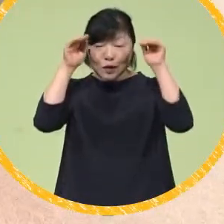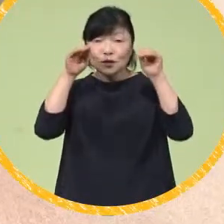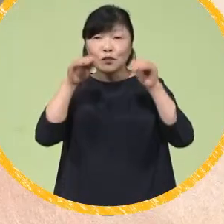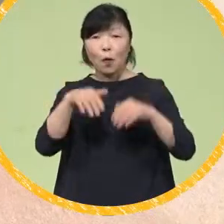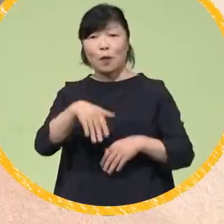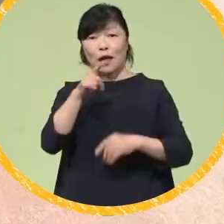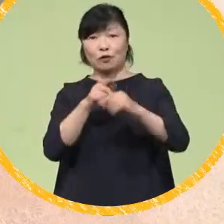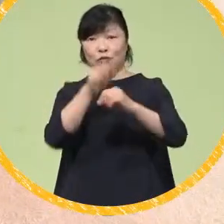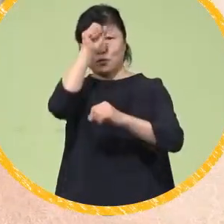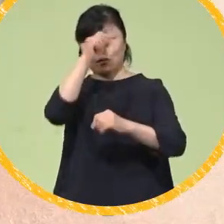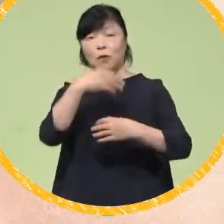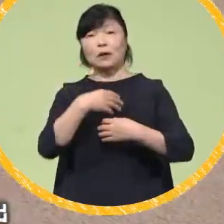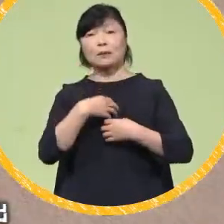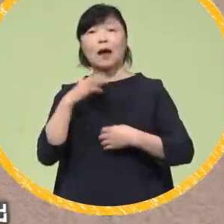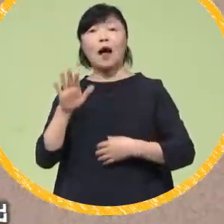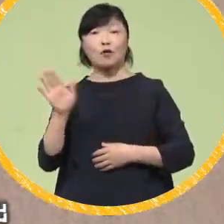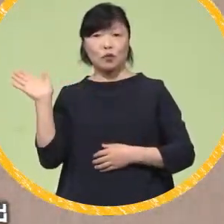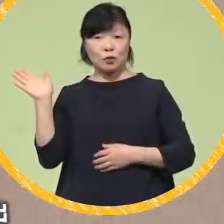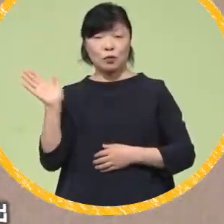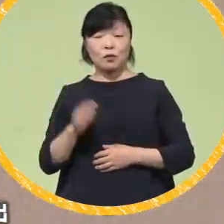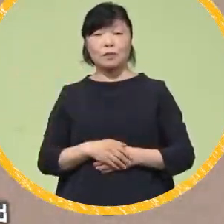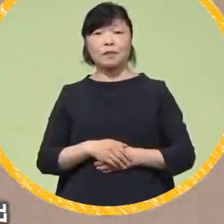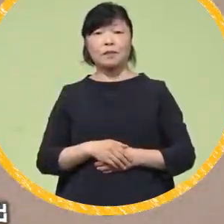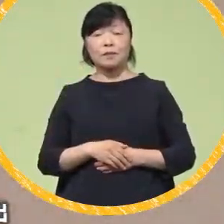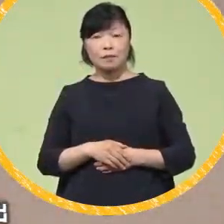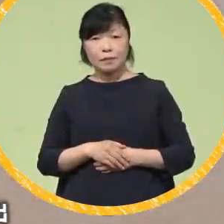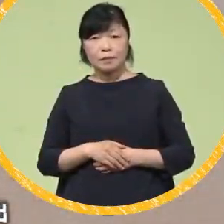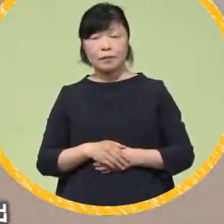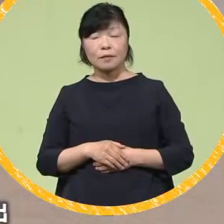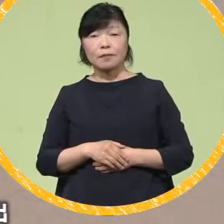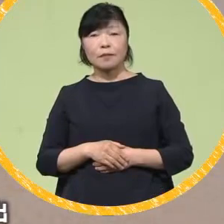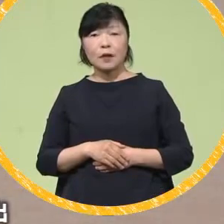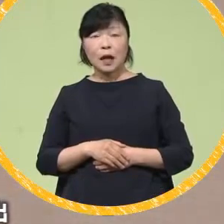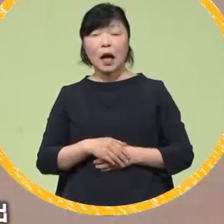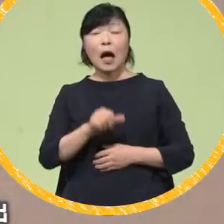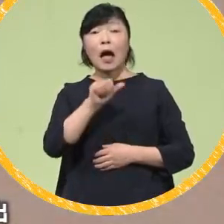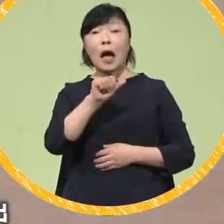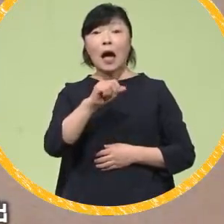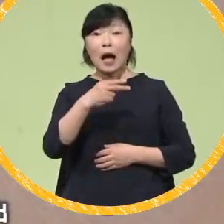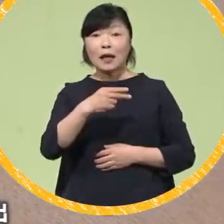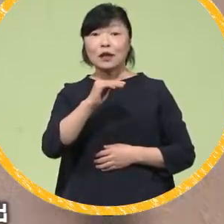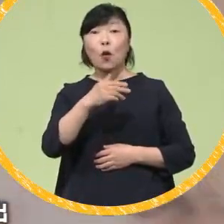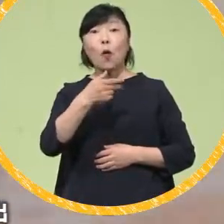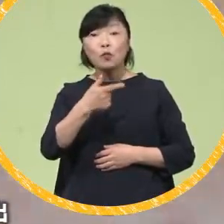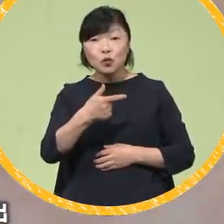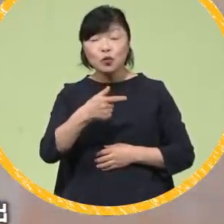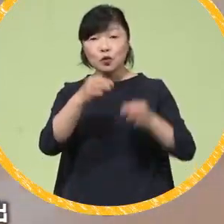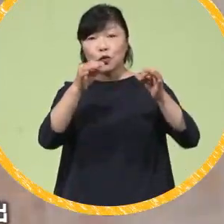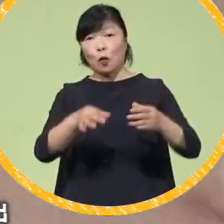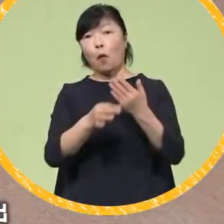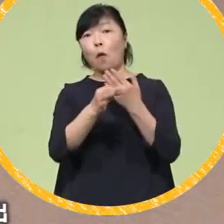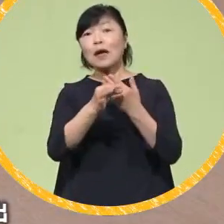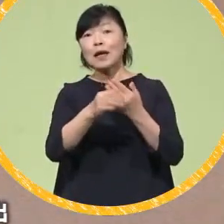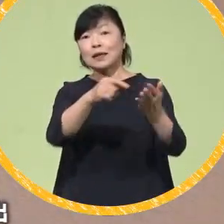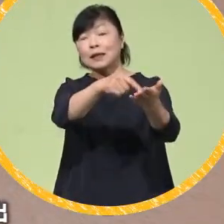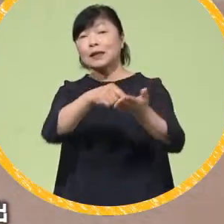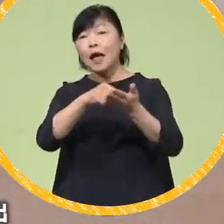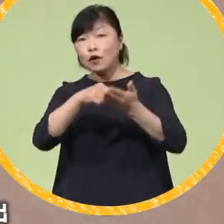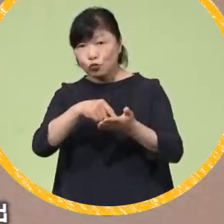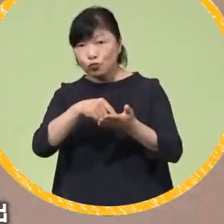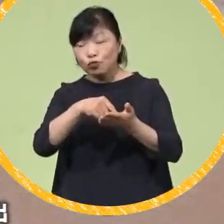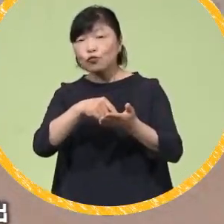かりやすいんです。 そうペット保険の業界大手アニコム損保に請求されただけで